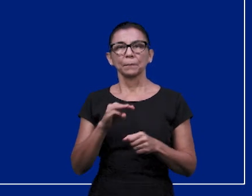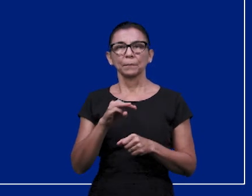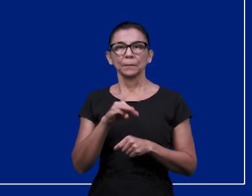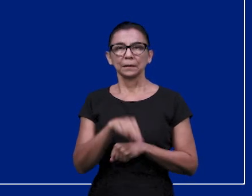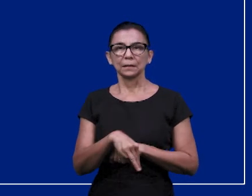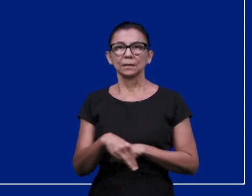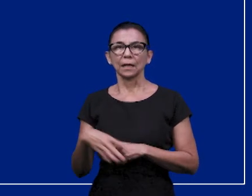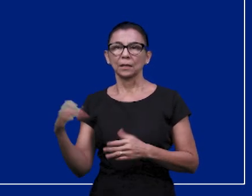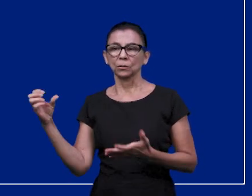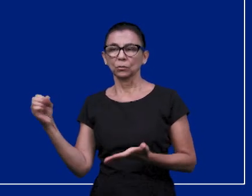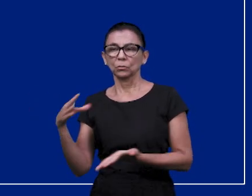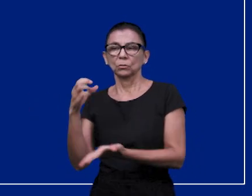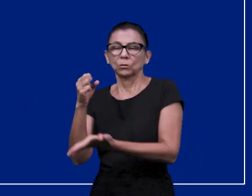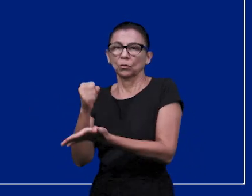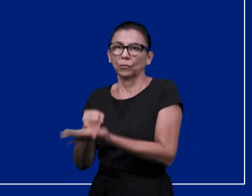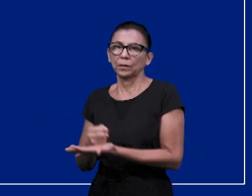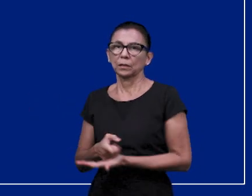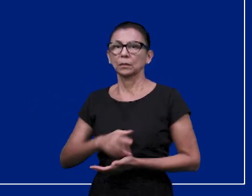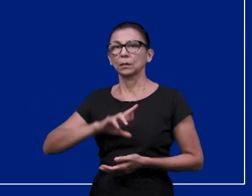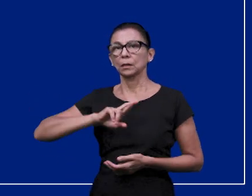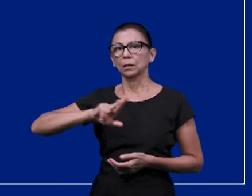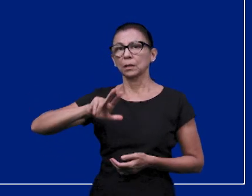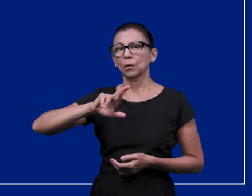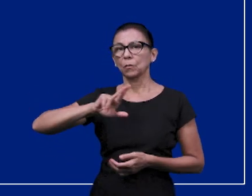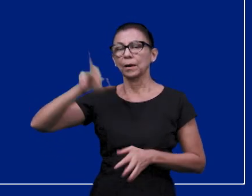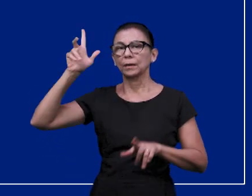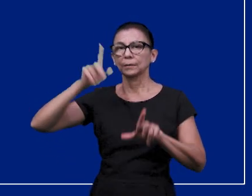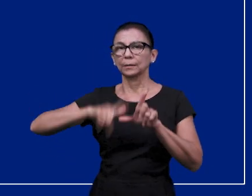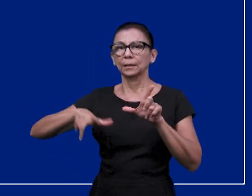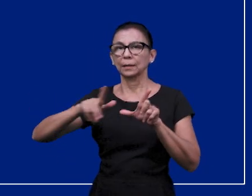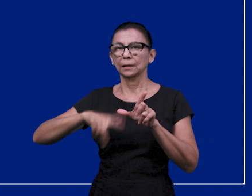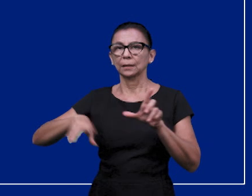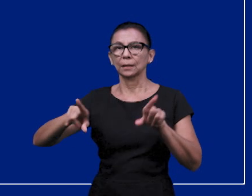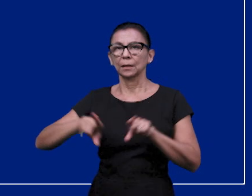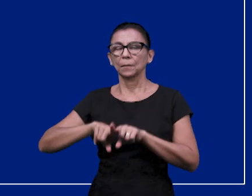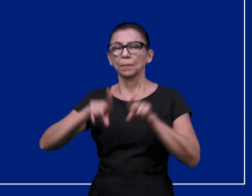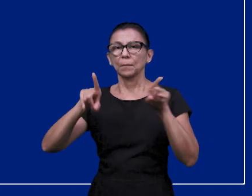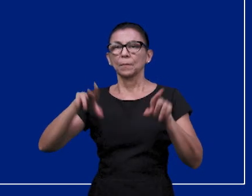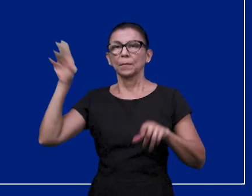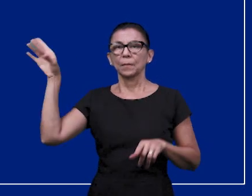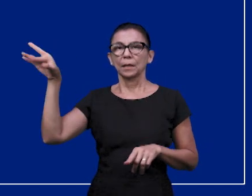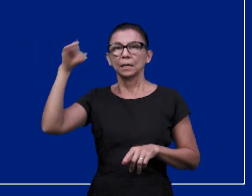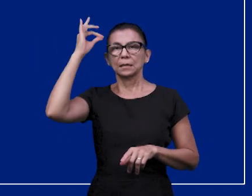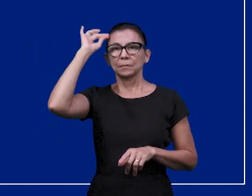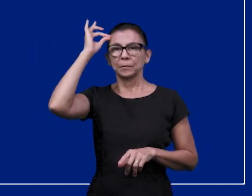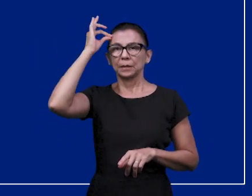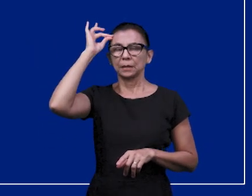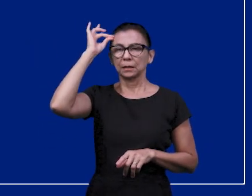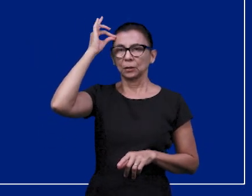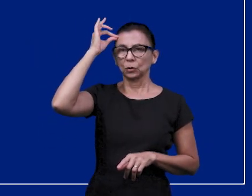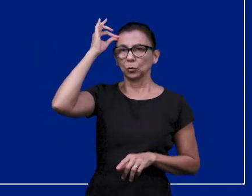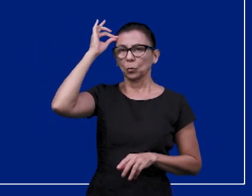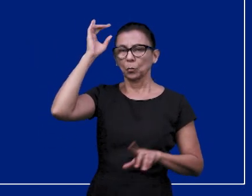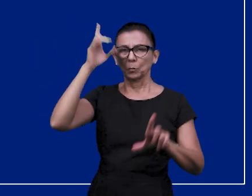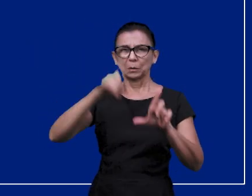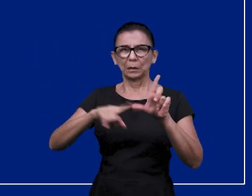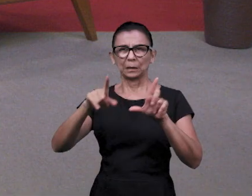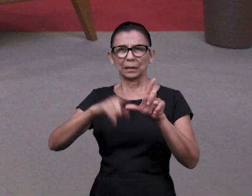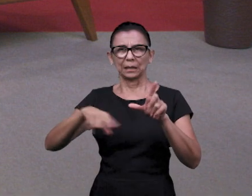la lettre, mais de l'Esprit, car la lettre tue et l'Esprit donne la vie.